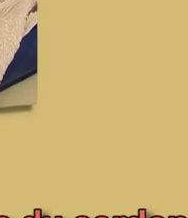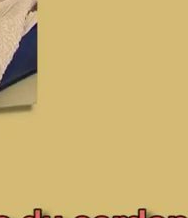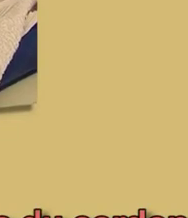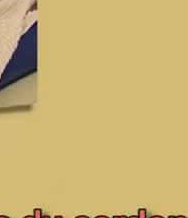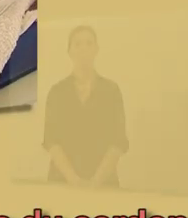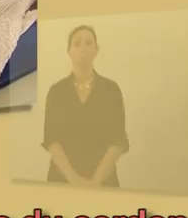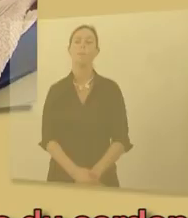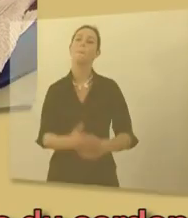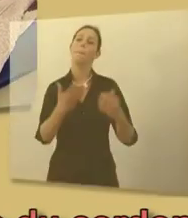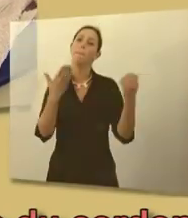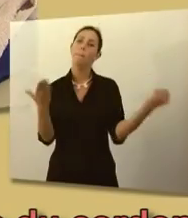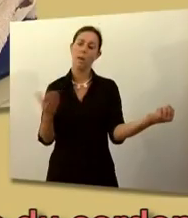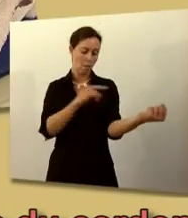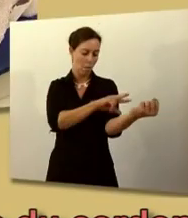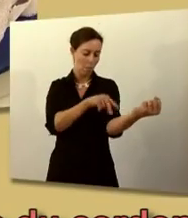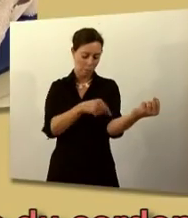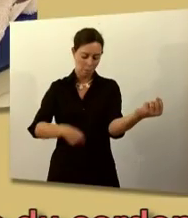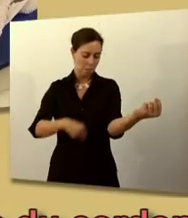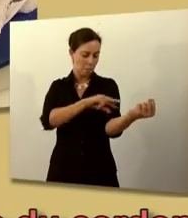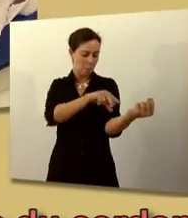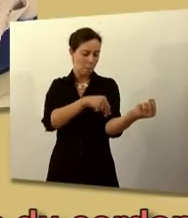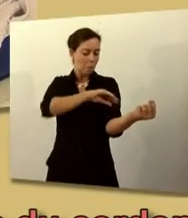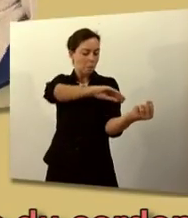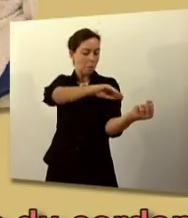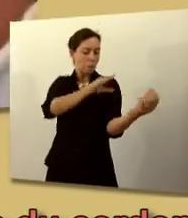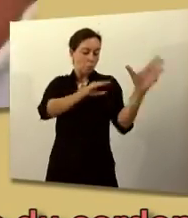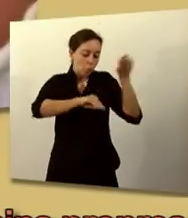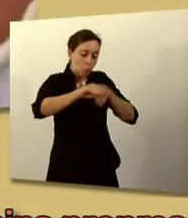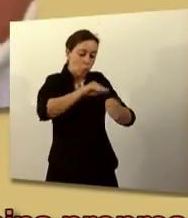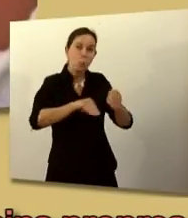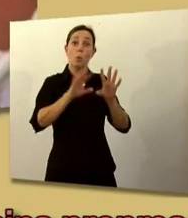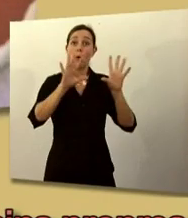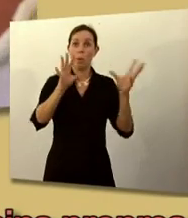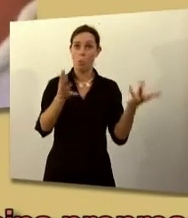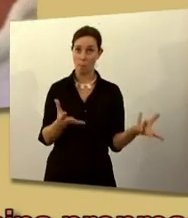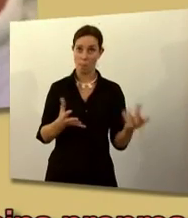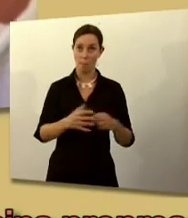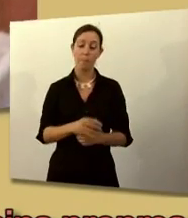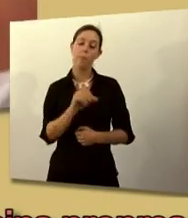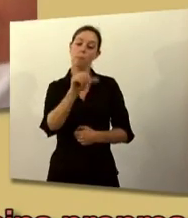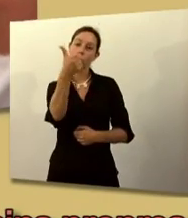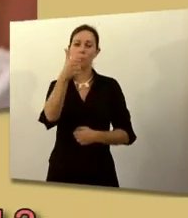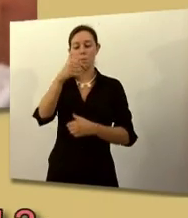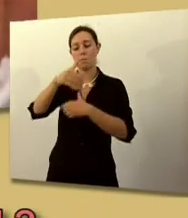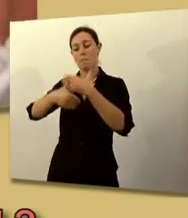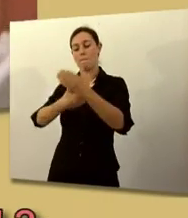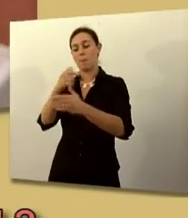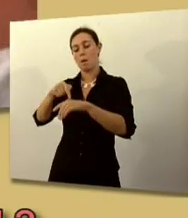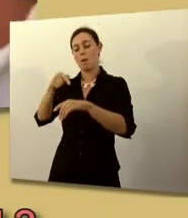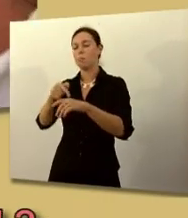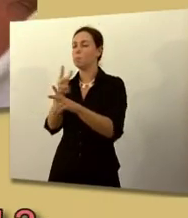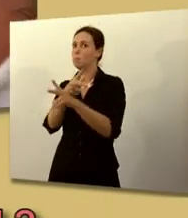On va faire le petit soin du cordon. Ah oui. Voilà. Alors, pour faire le soin du cordon, toujours avoir des mains